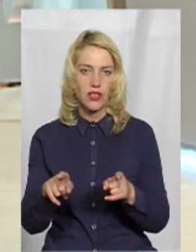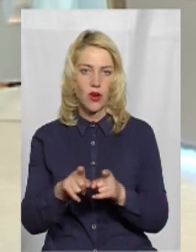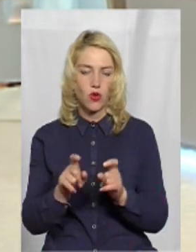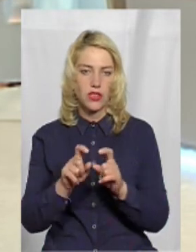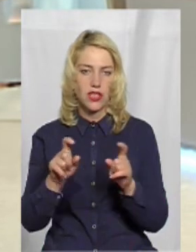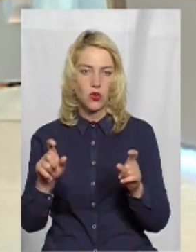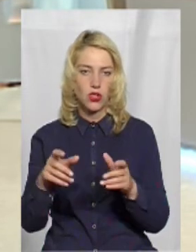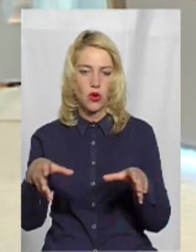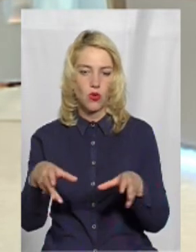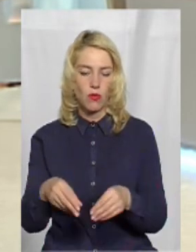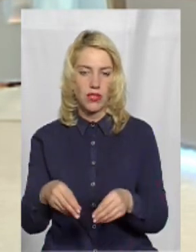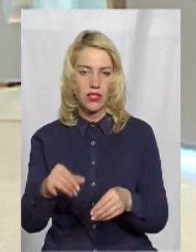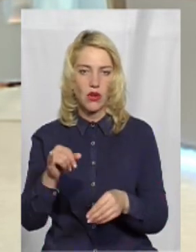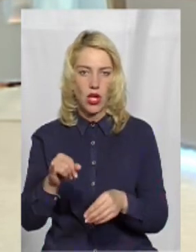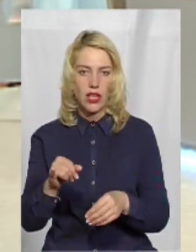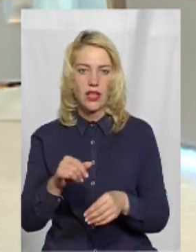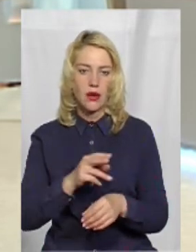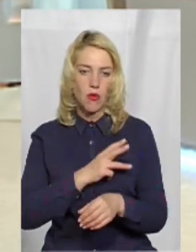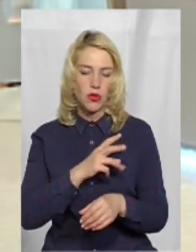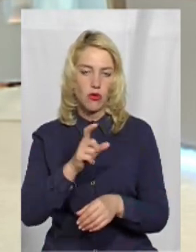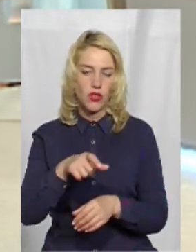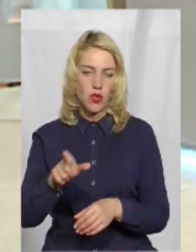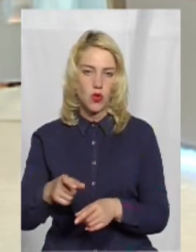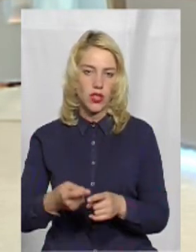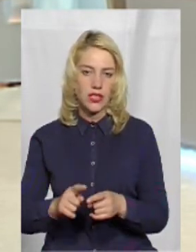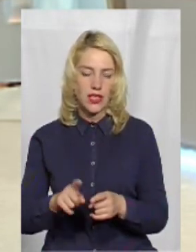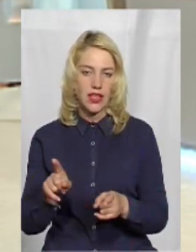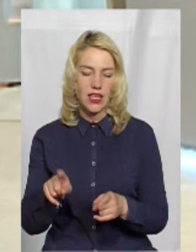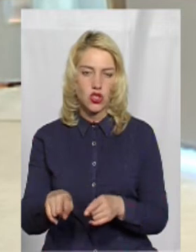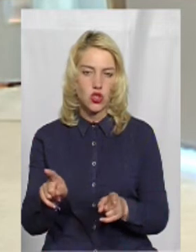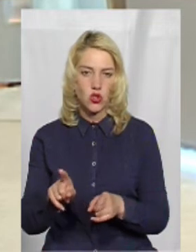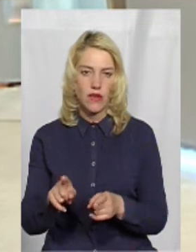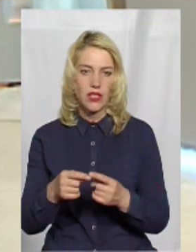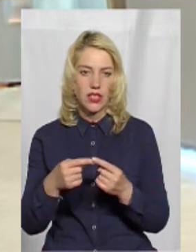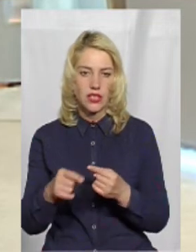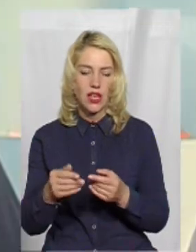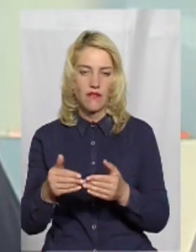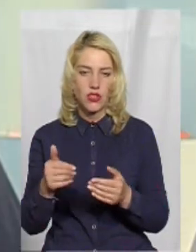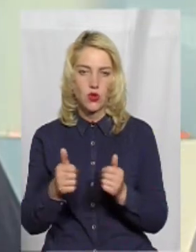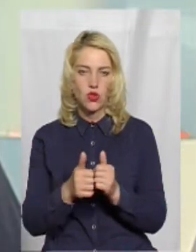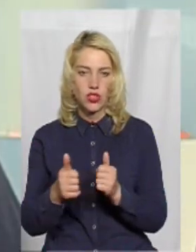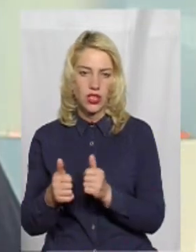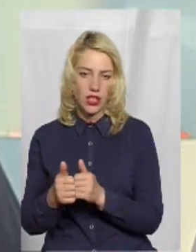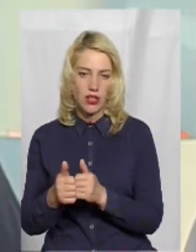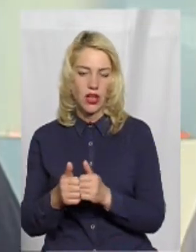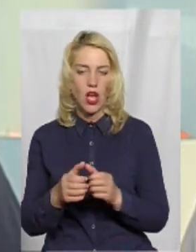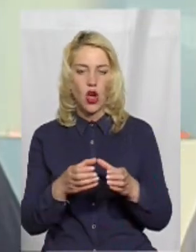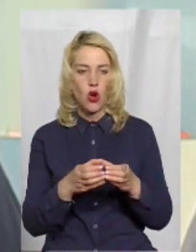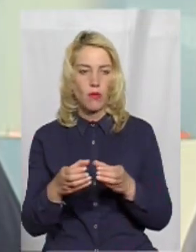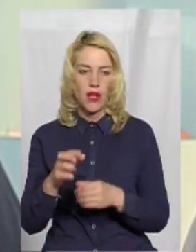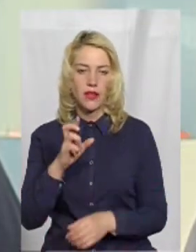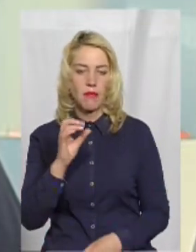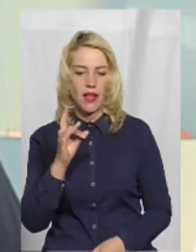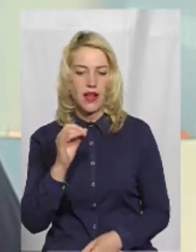інституції, кооперативу і мотивовані люди – це, можливо, те, що відрізняє від сусідніх громад Берездів, але я надіюся,